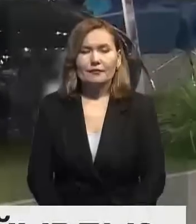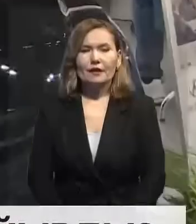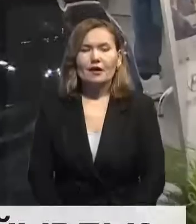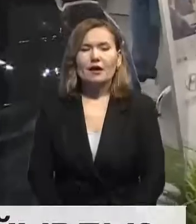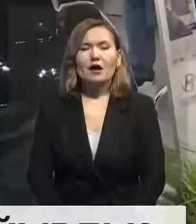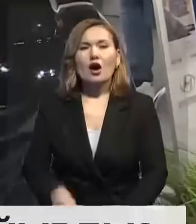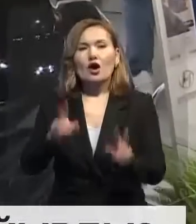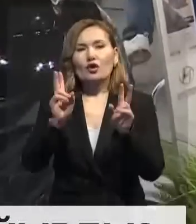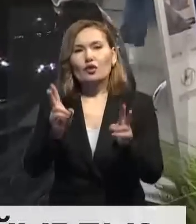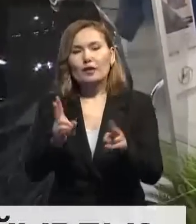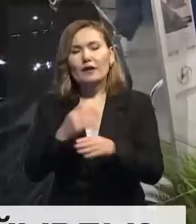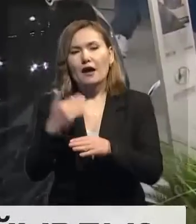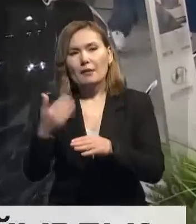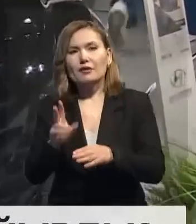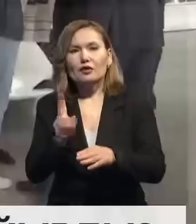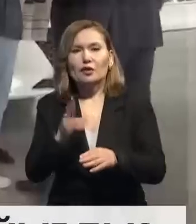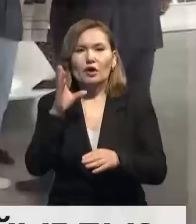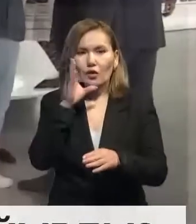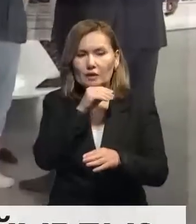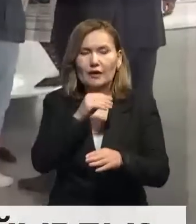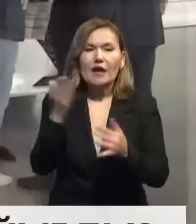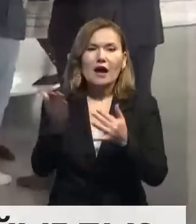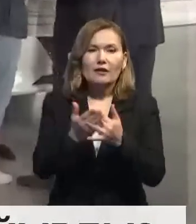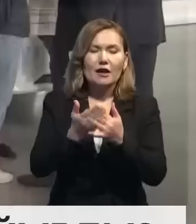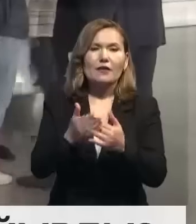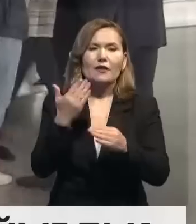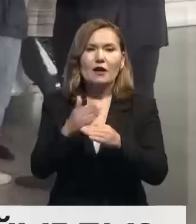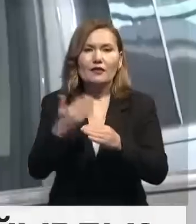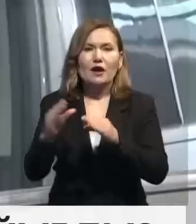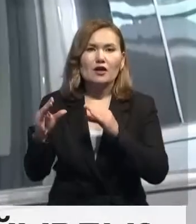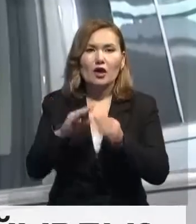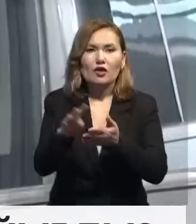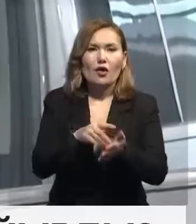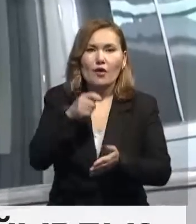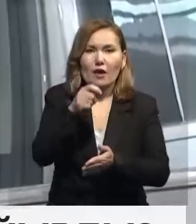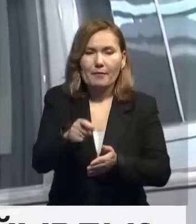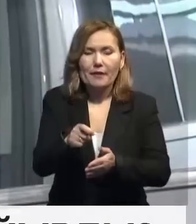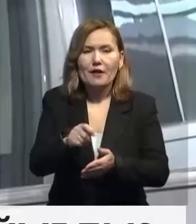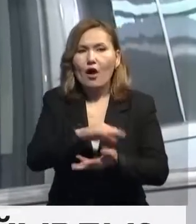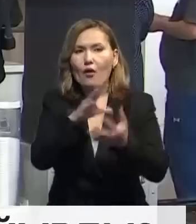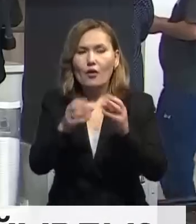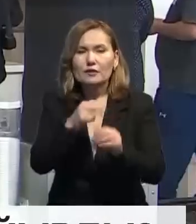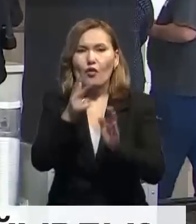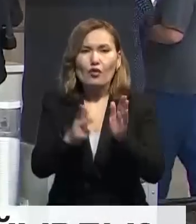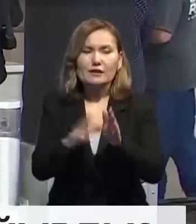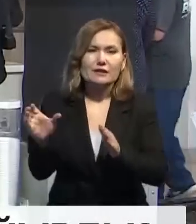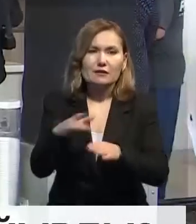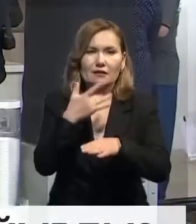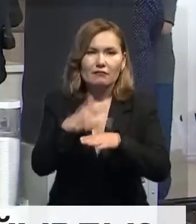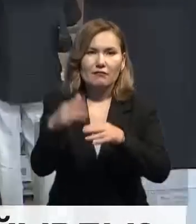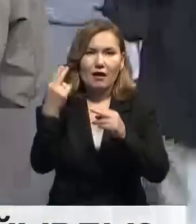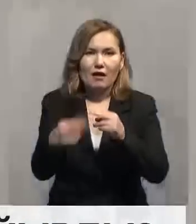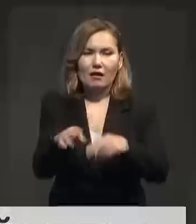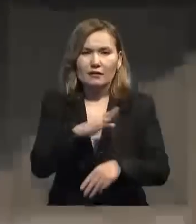Қуған жетпейді, бұйырған кетпейді. Жеңілдетілген автонесиеге өтінім қабылдау небәрі 18 секундта